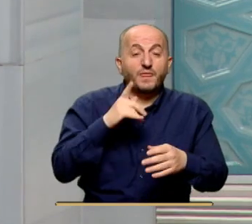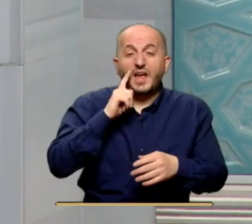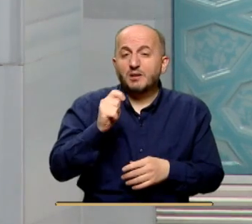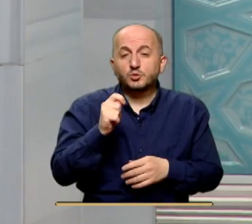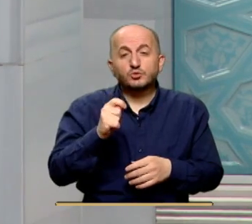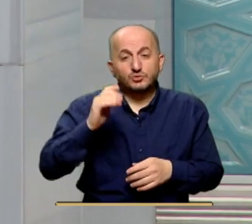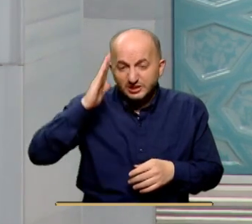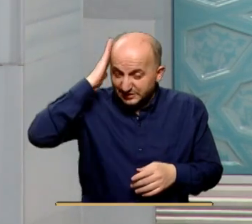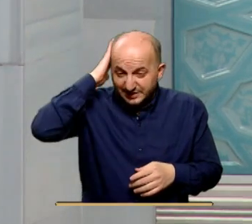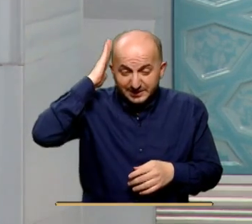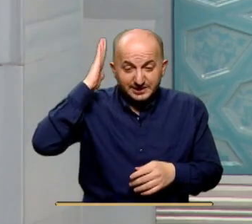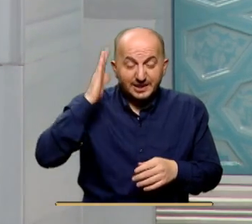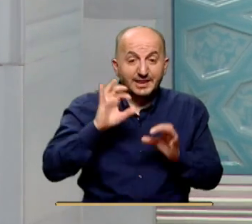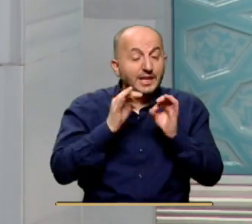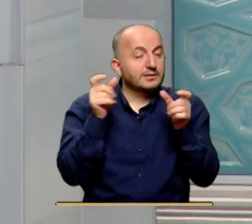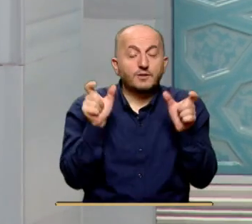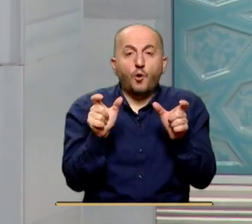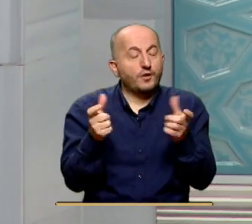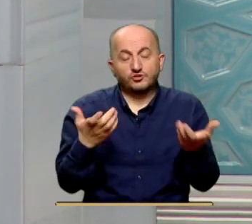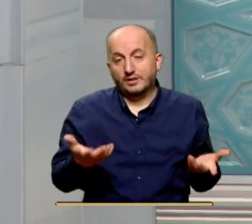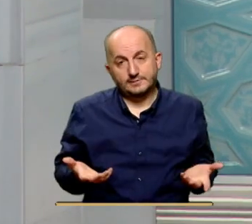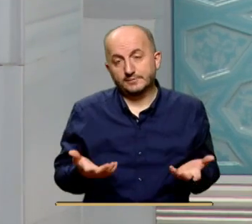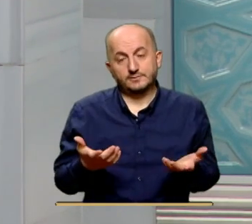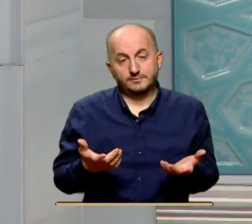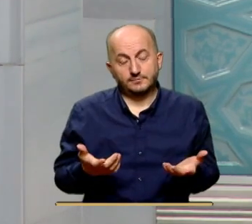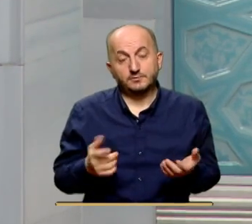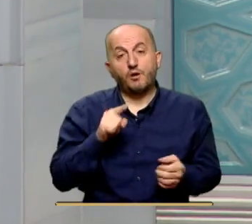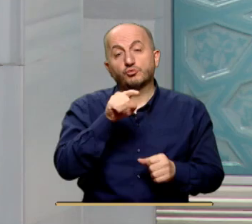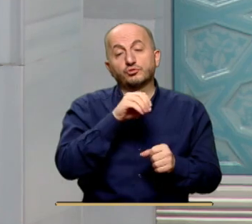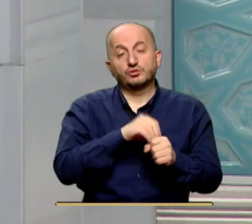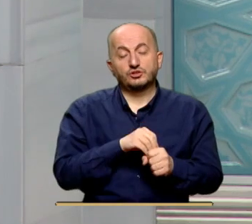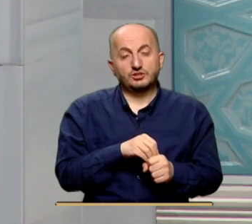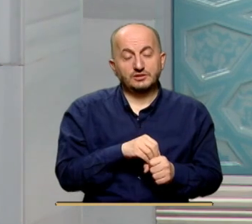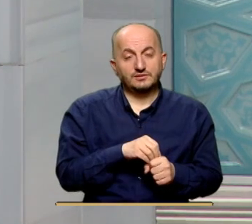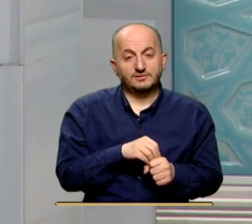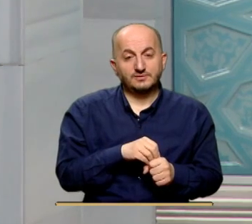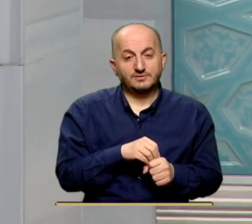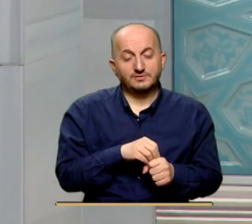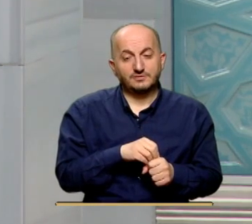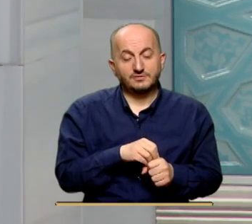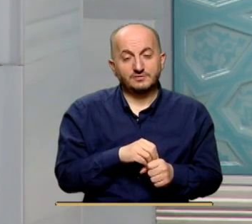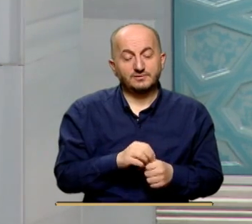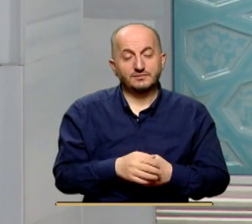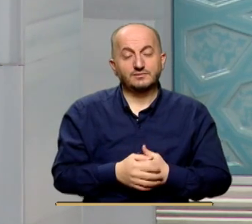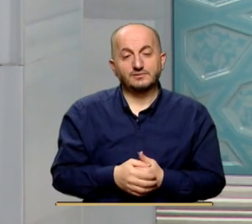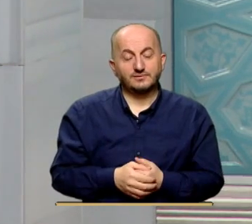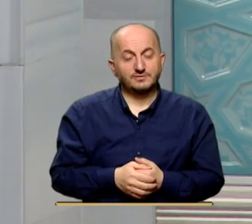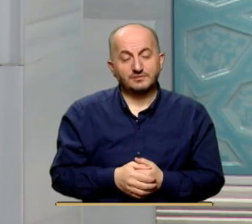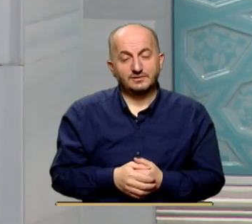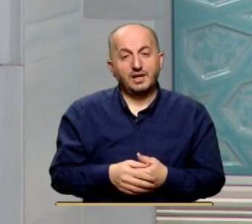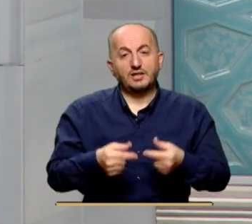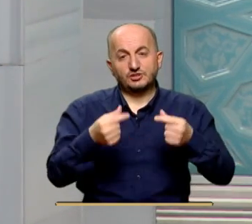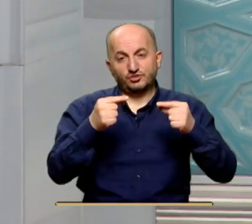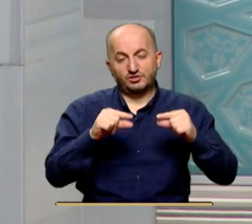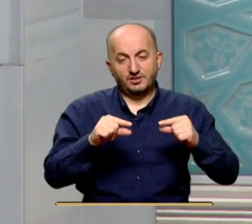namusunu, izzetini nasıl koruyacaksın? Onun için hubbul vatan minel iman hadisi